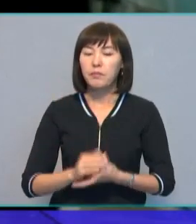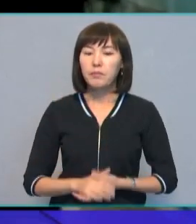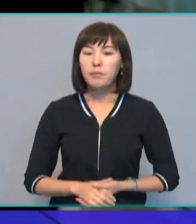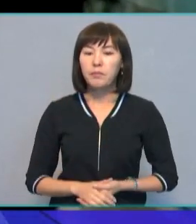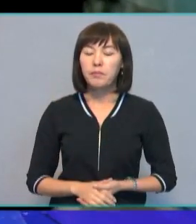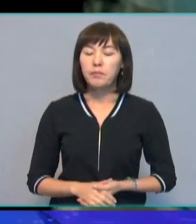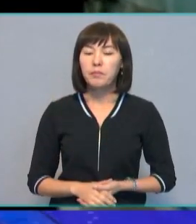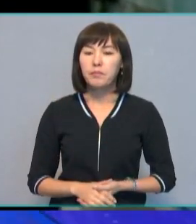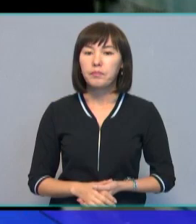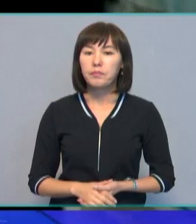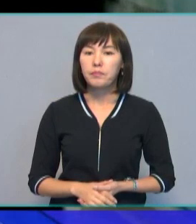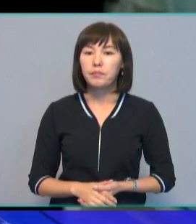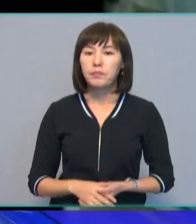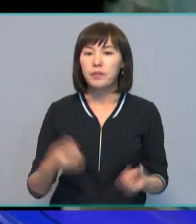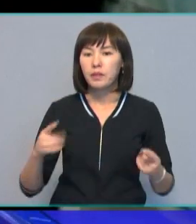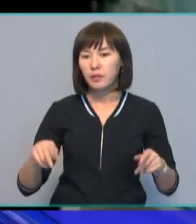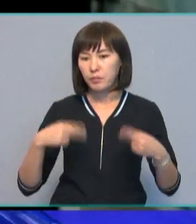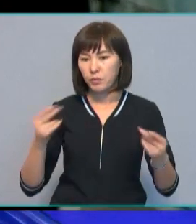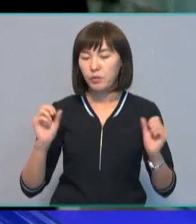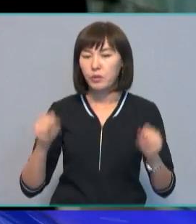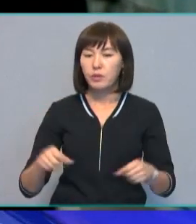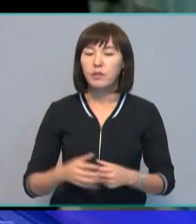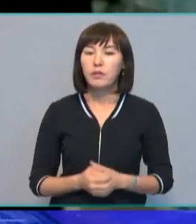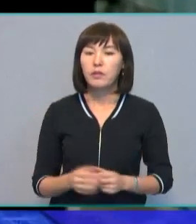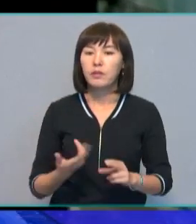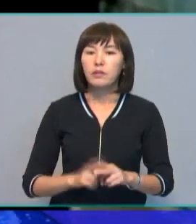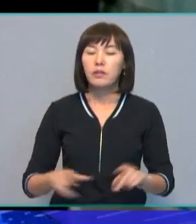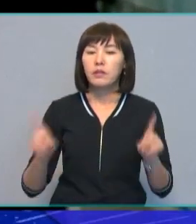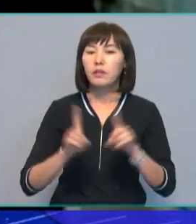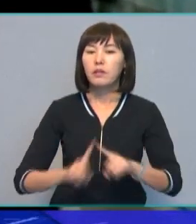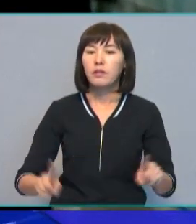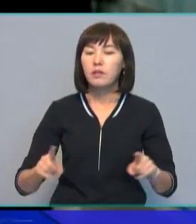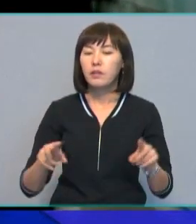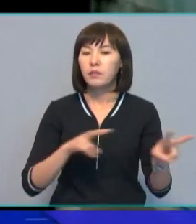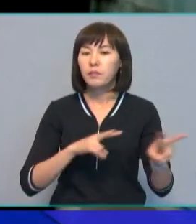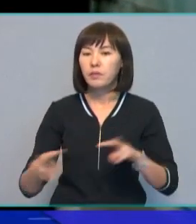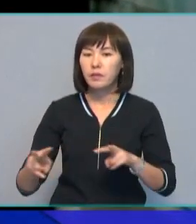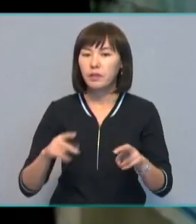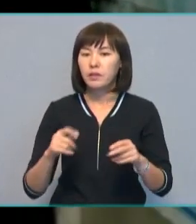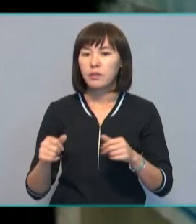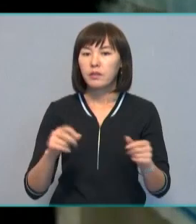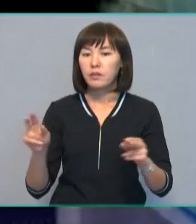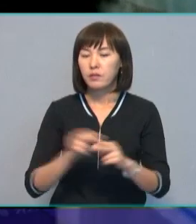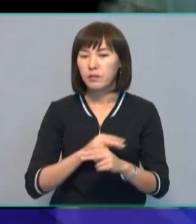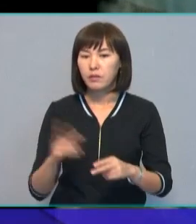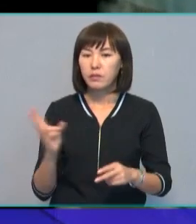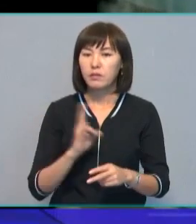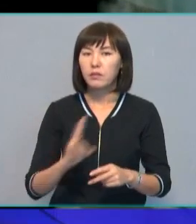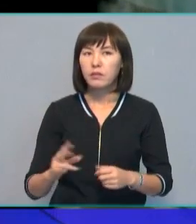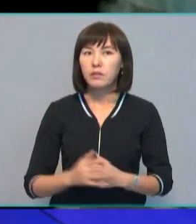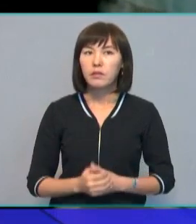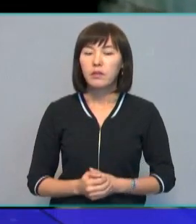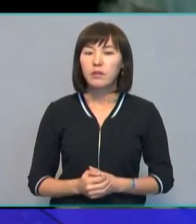бере алады, оны онлайн режимде басқамен бере алады. Оның ерекшелігі бақылау кассы машинасы сияқты жөндеуді қажет етпейді